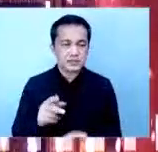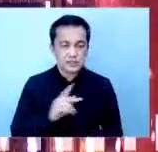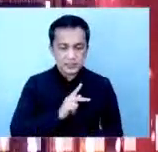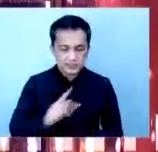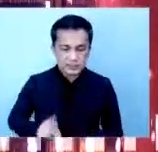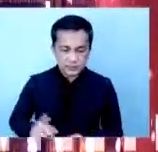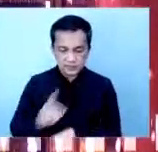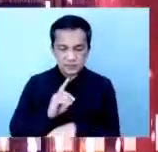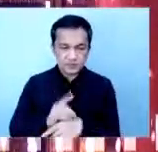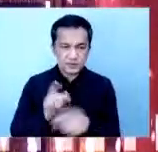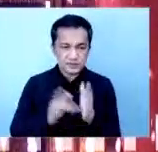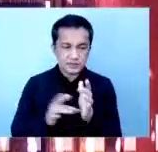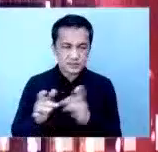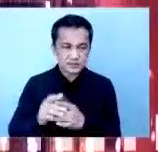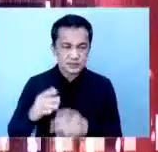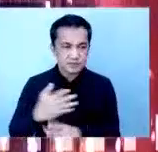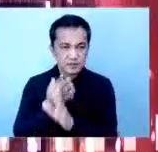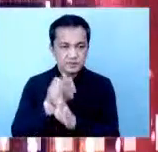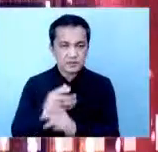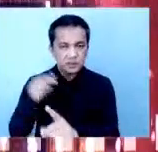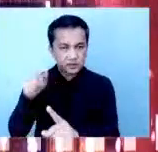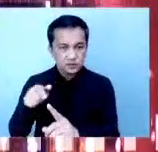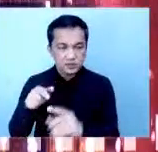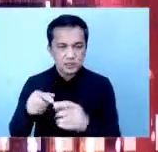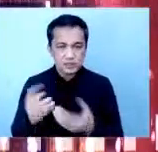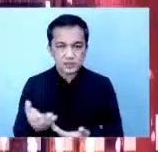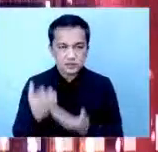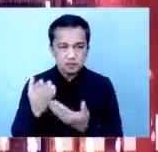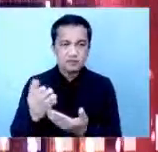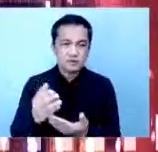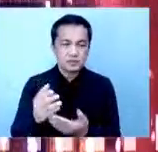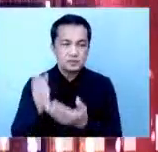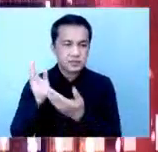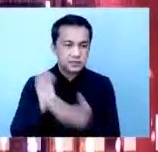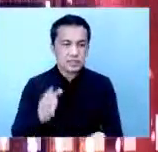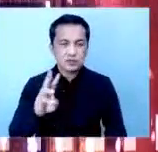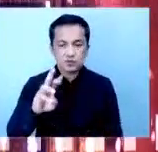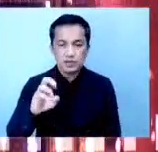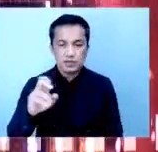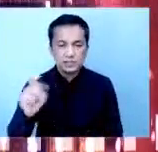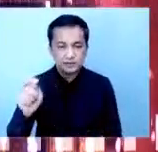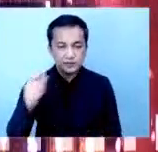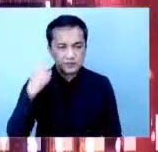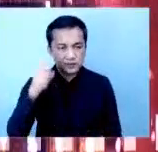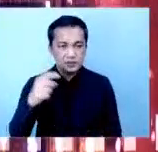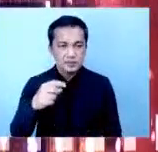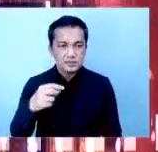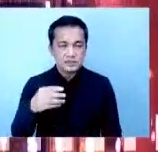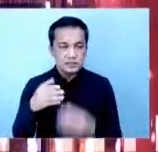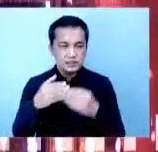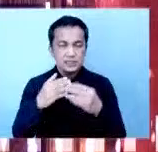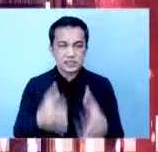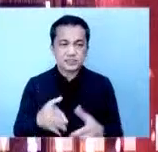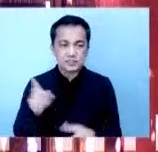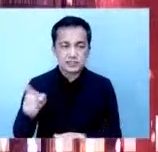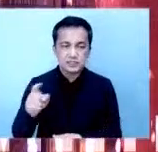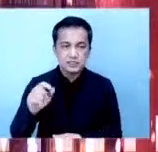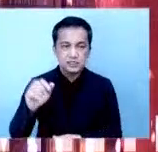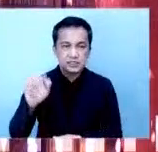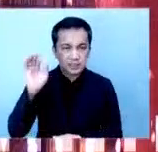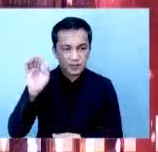sa Davao City. Ang pakay nila, ihain ang dala nilang arrest warrant sa religious leader na si Pastor Apollo